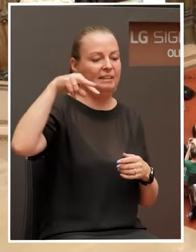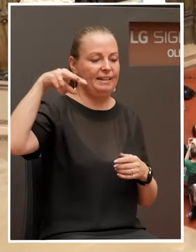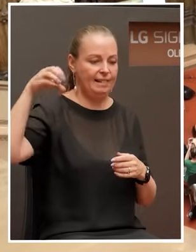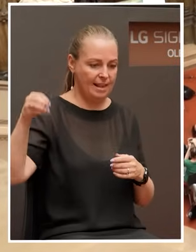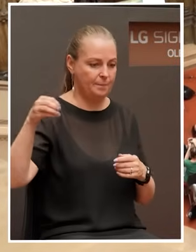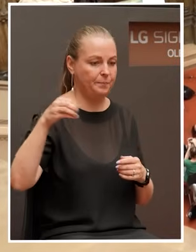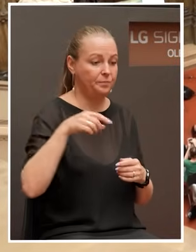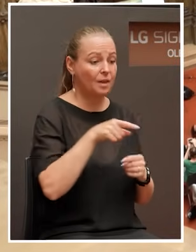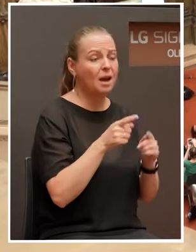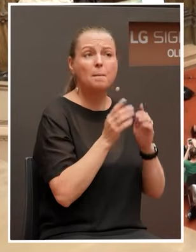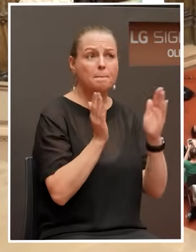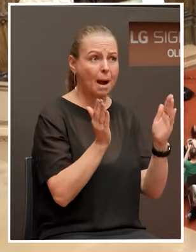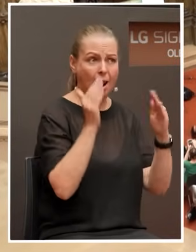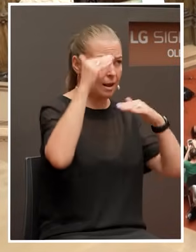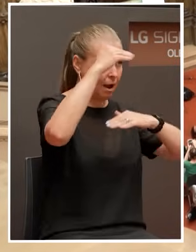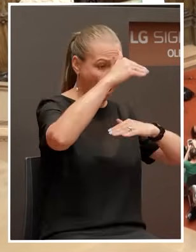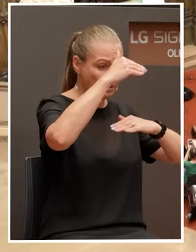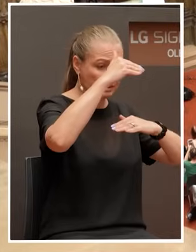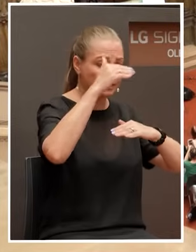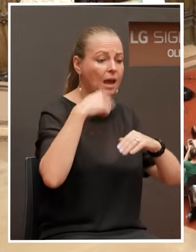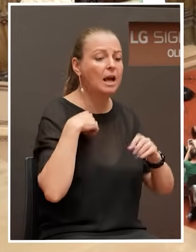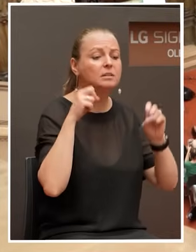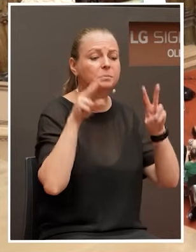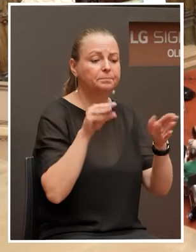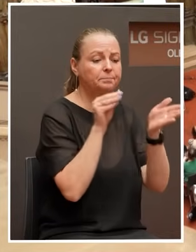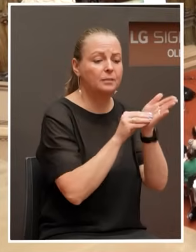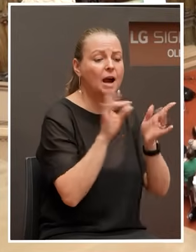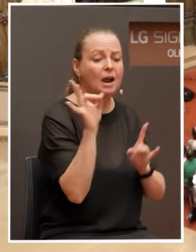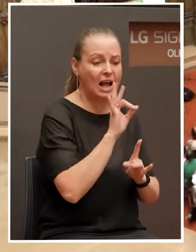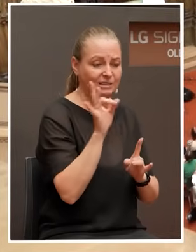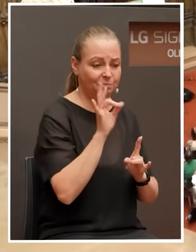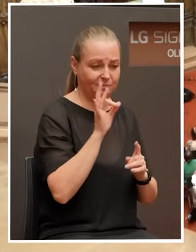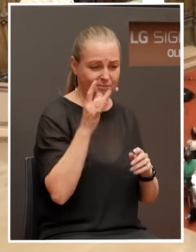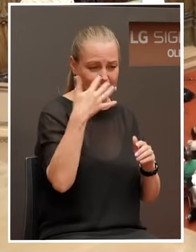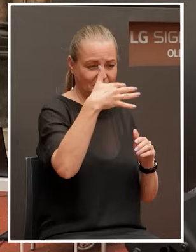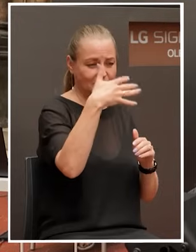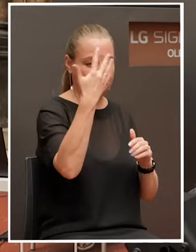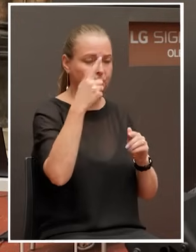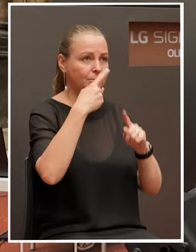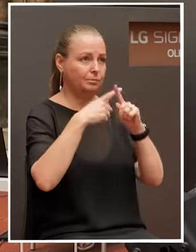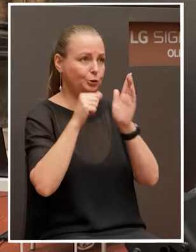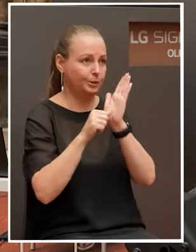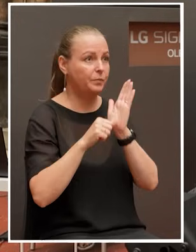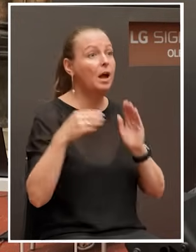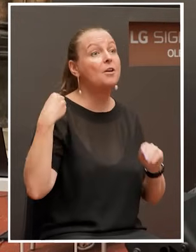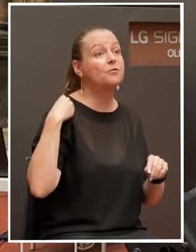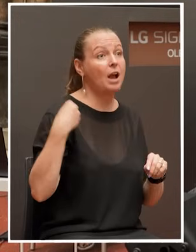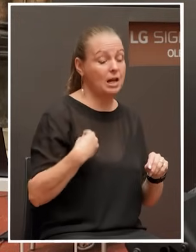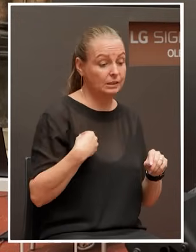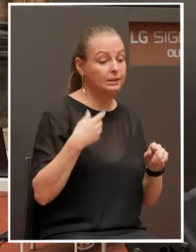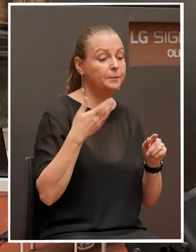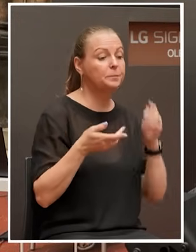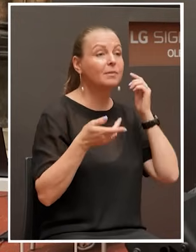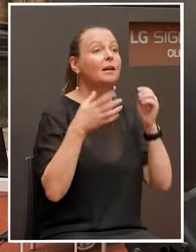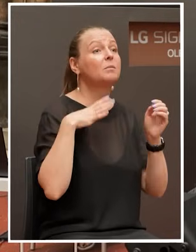57-59 годы. Маленькая картинка, я специально здесь поставил размеры. В 89 году Франция пережила очередное